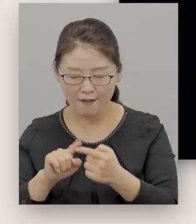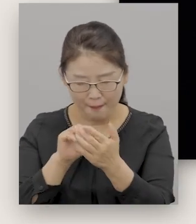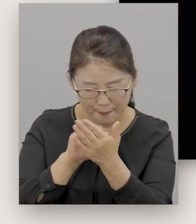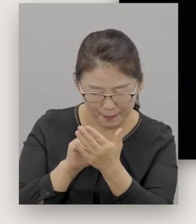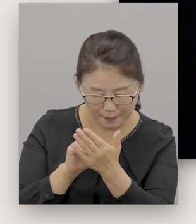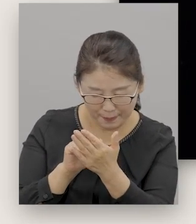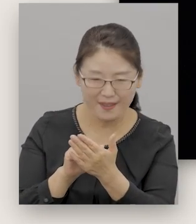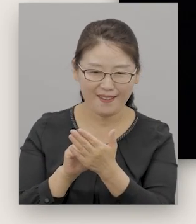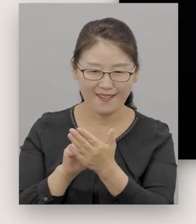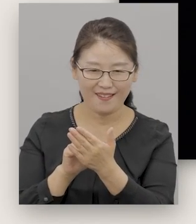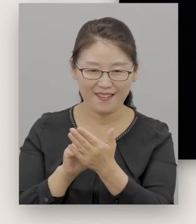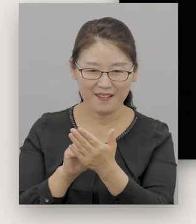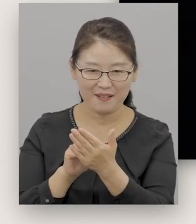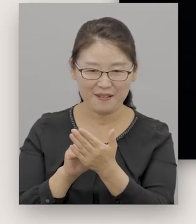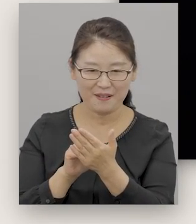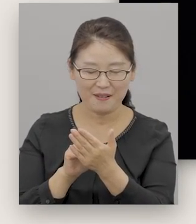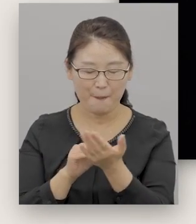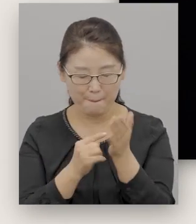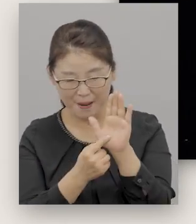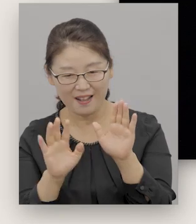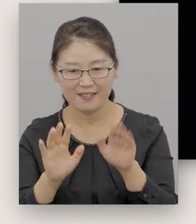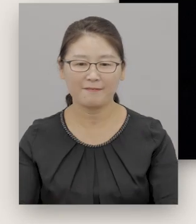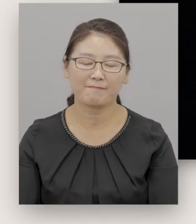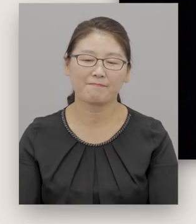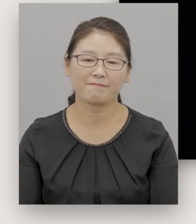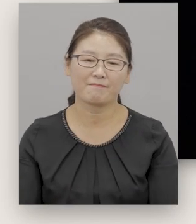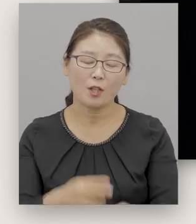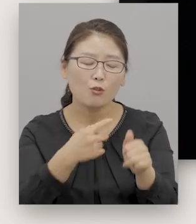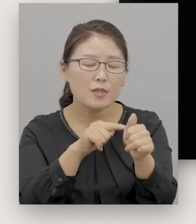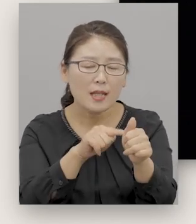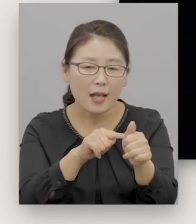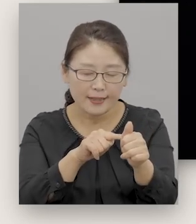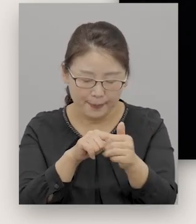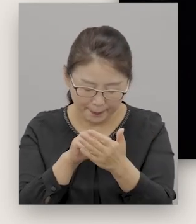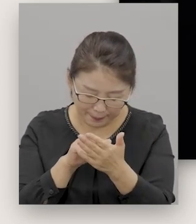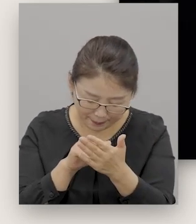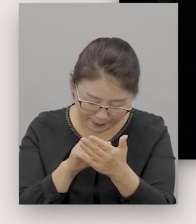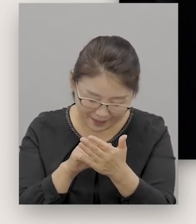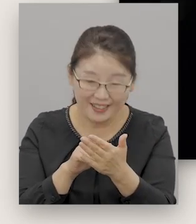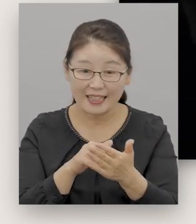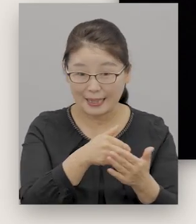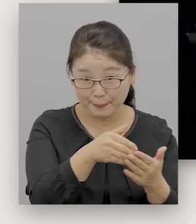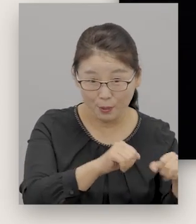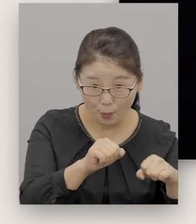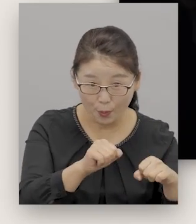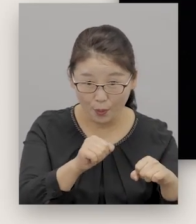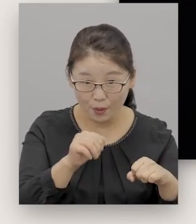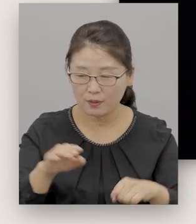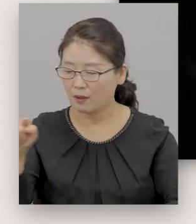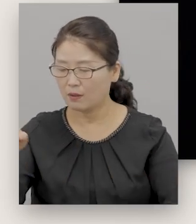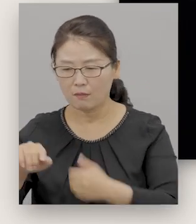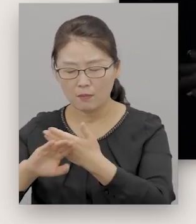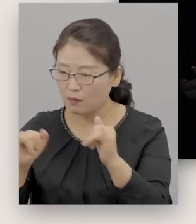비밀스럽게 했었었는데요. 사실은 스스로는 비밀이었겠지만 많은 사람들은 이미 그 미술계 활동을 안